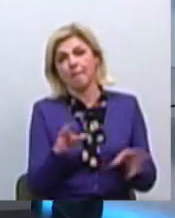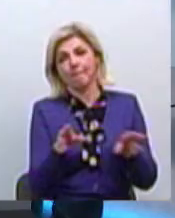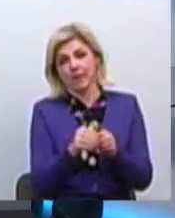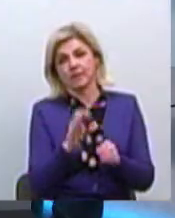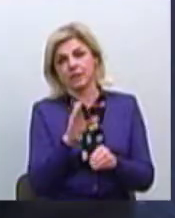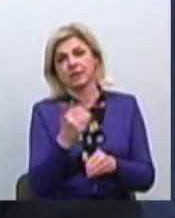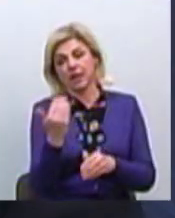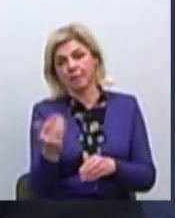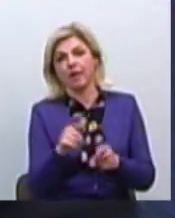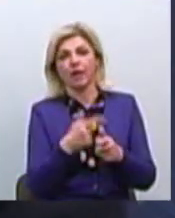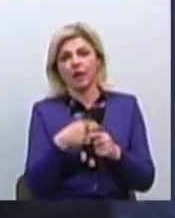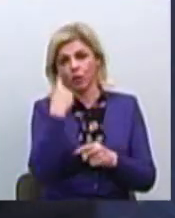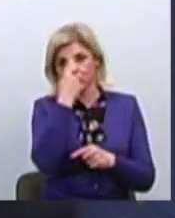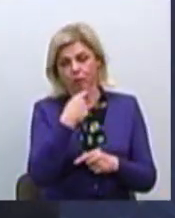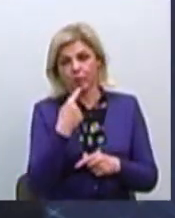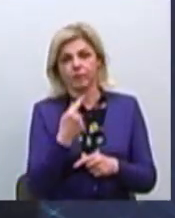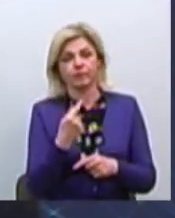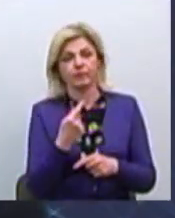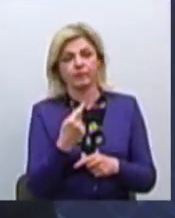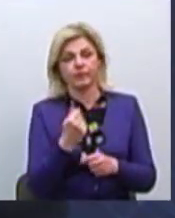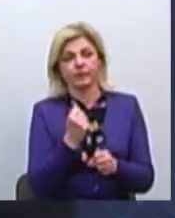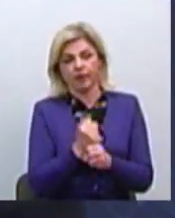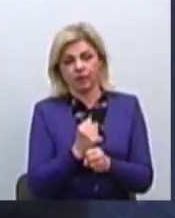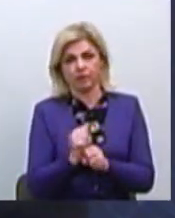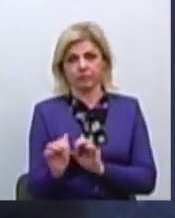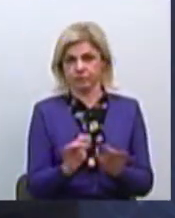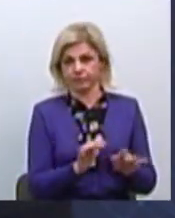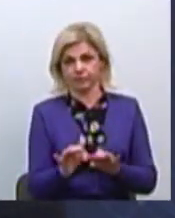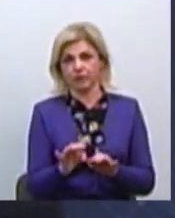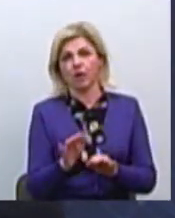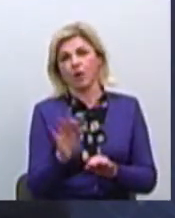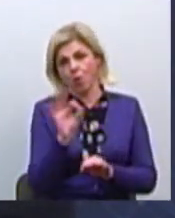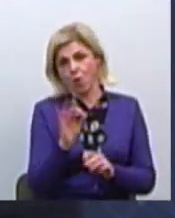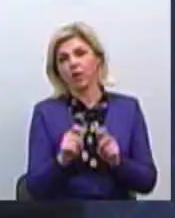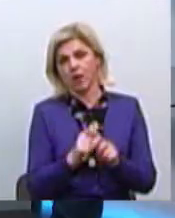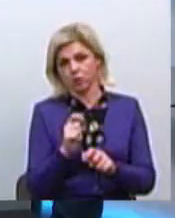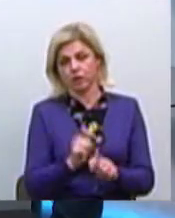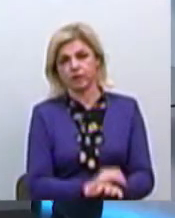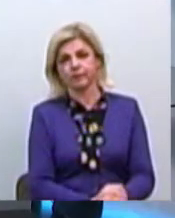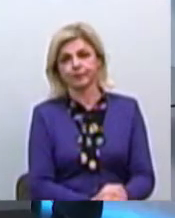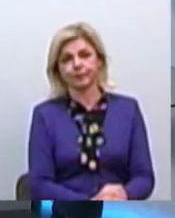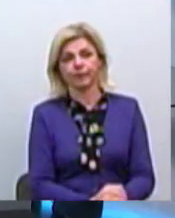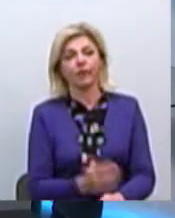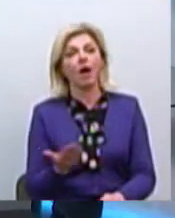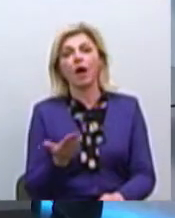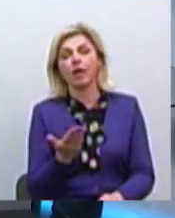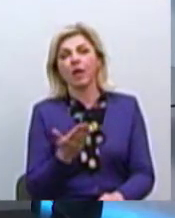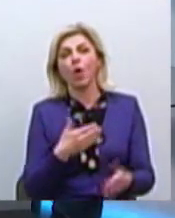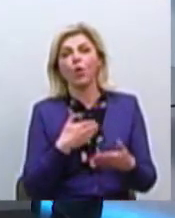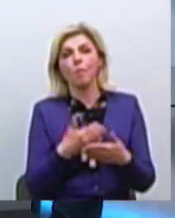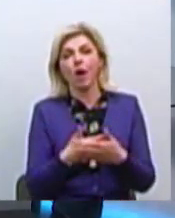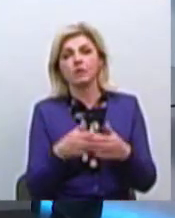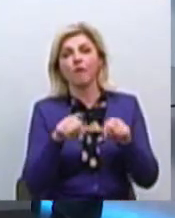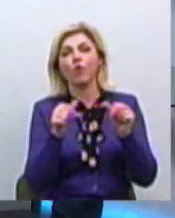або особисто вживають відповідних заходів до правопорушників. Будь ласка, які громадські формування